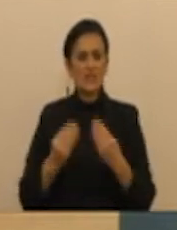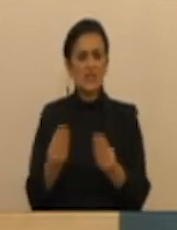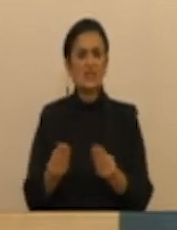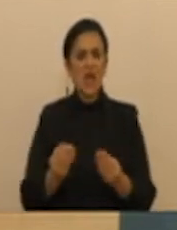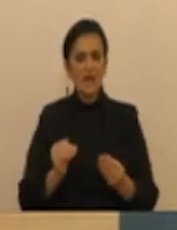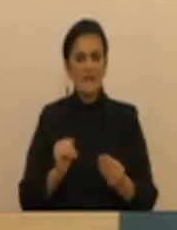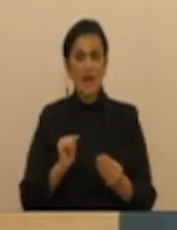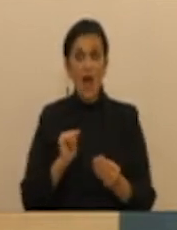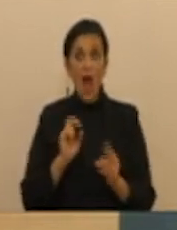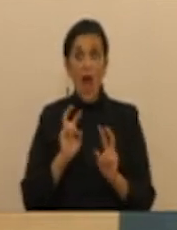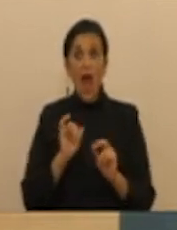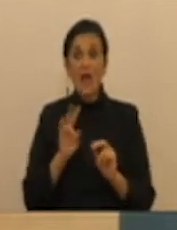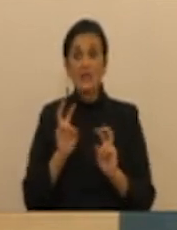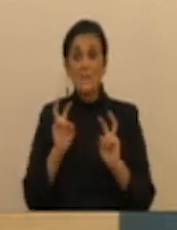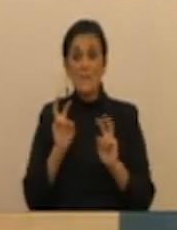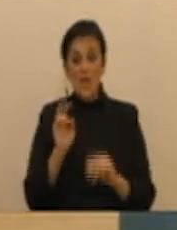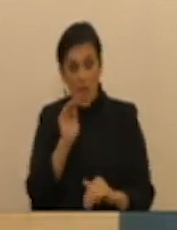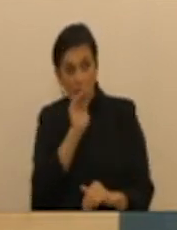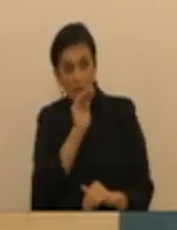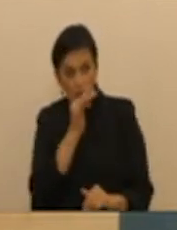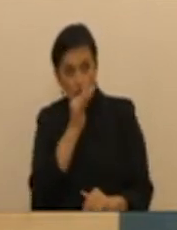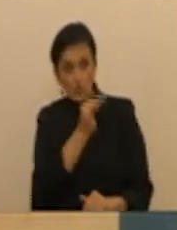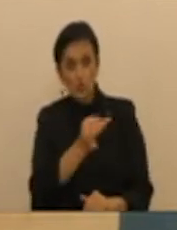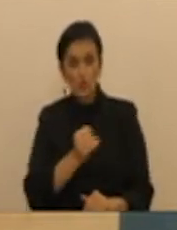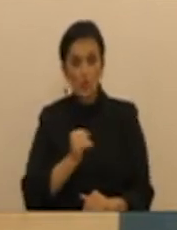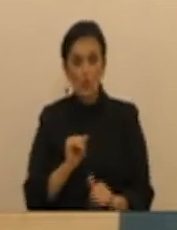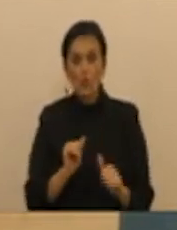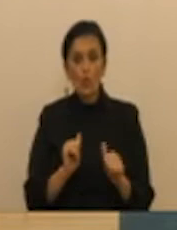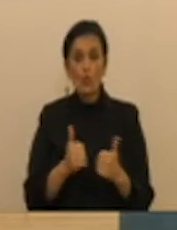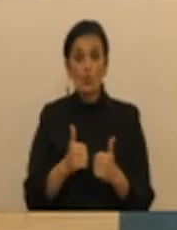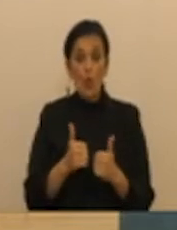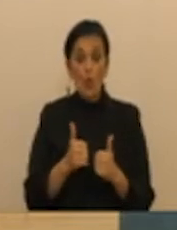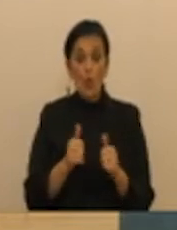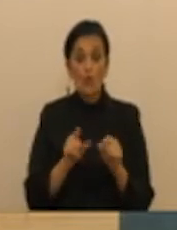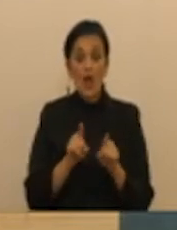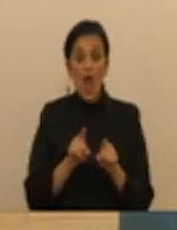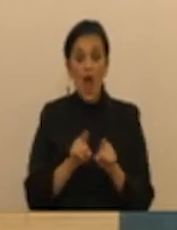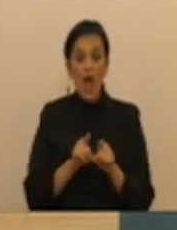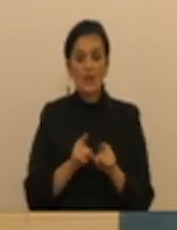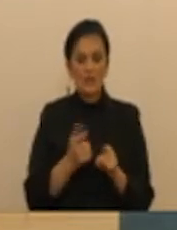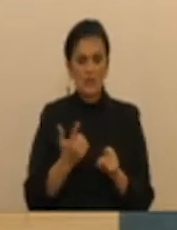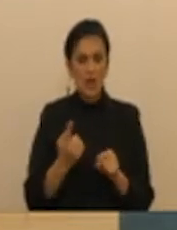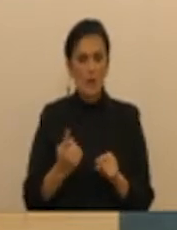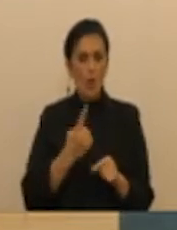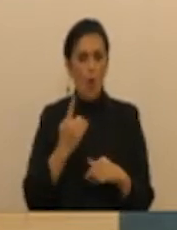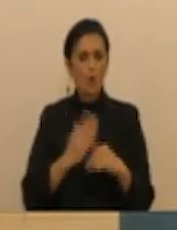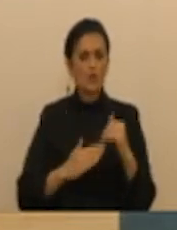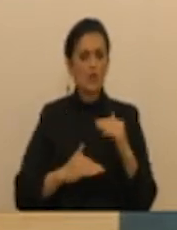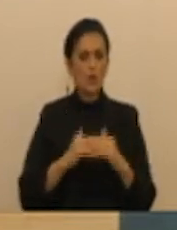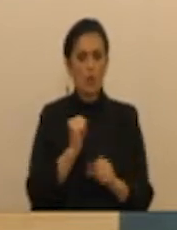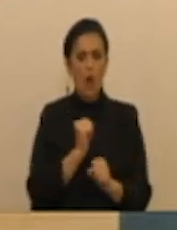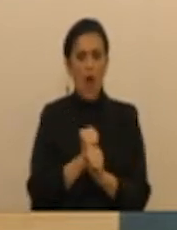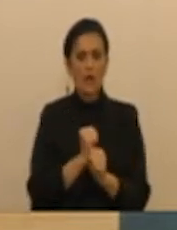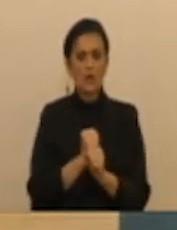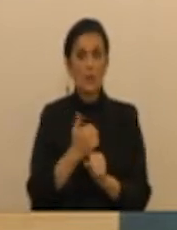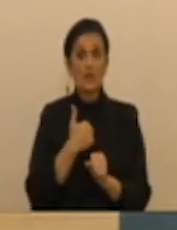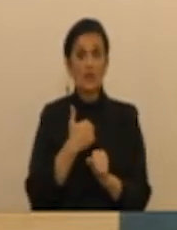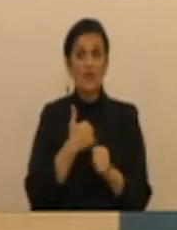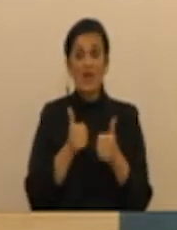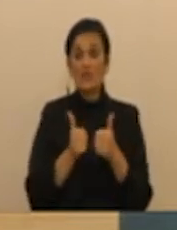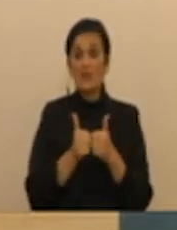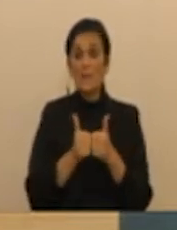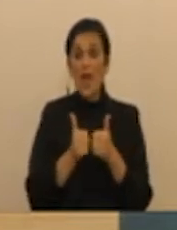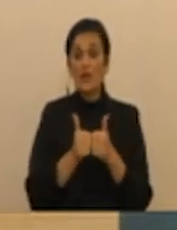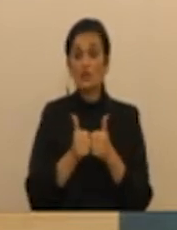ან მიანიშნოთ კიდევაც როგორც ამას ასე ოსტატურად აკეთებენ ჩვენი მეზობელი